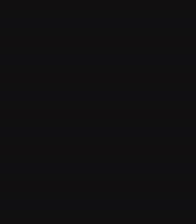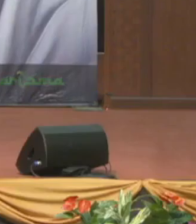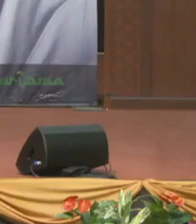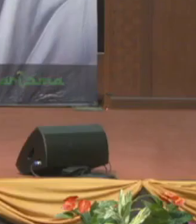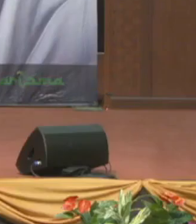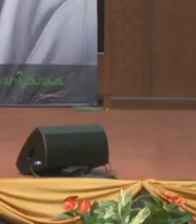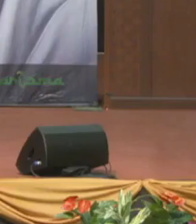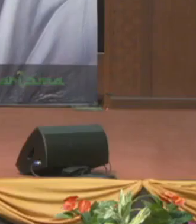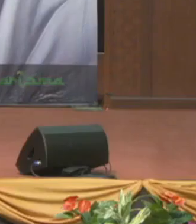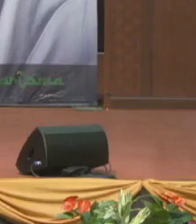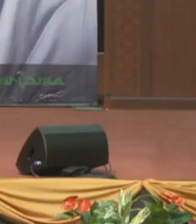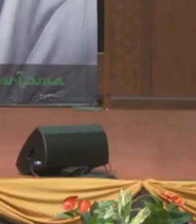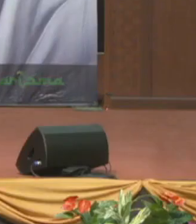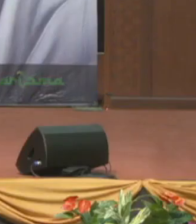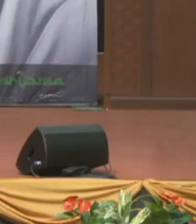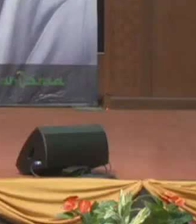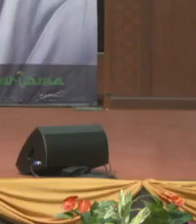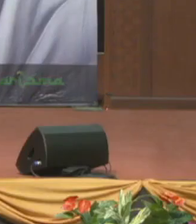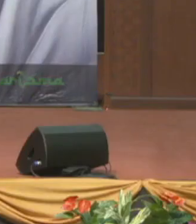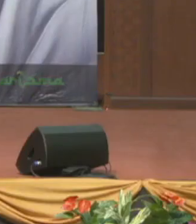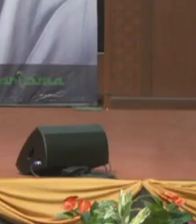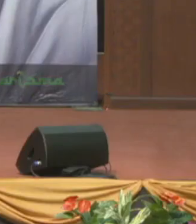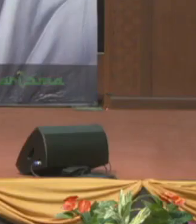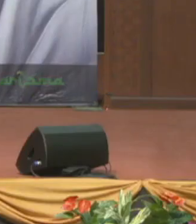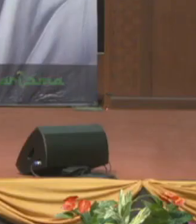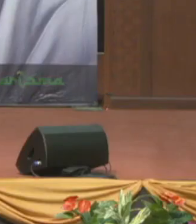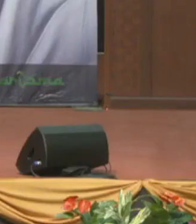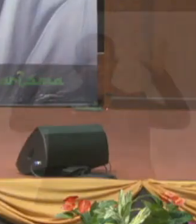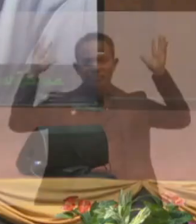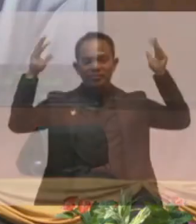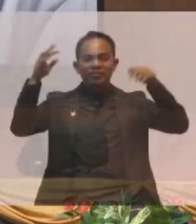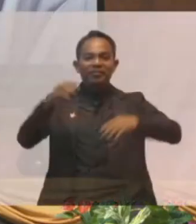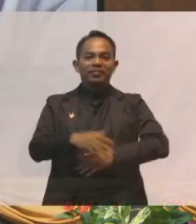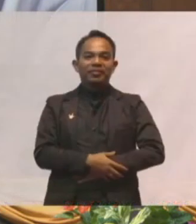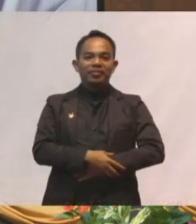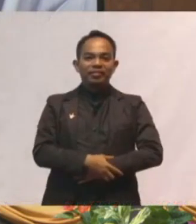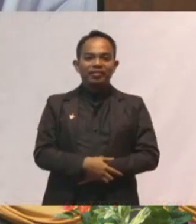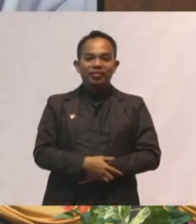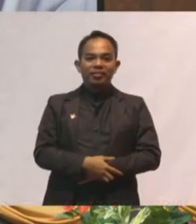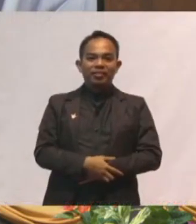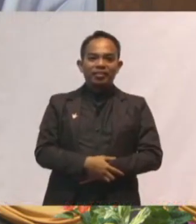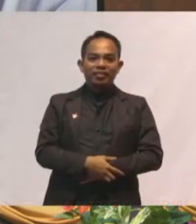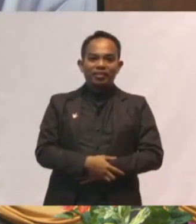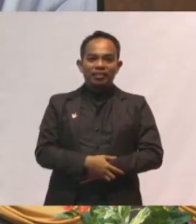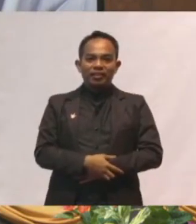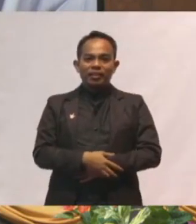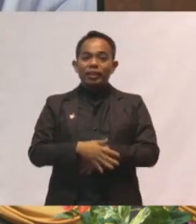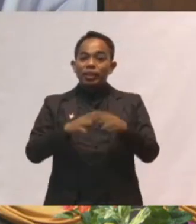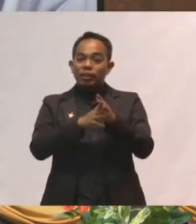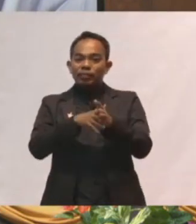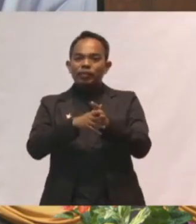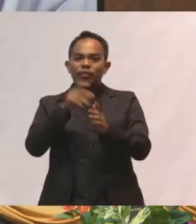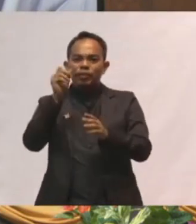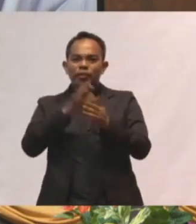Alhamdulillah. Saudara berikan tepukan gemuruh dan terima kasih kepada Ustaz Jalil Akar. Untuk makluman hadirin, slot tadabur surah tadi